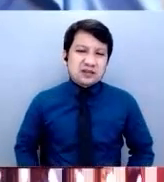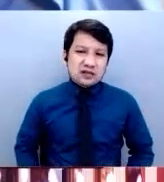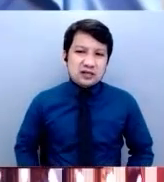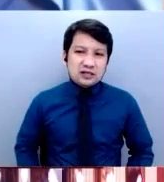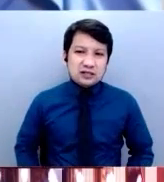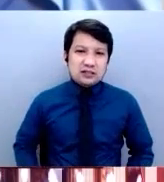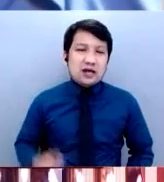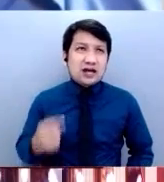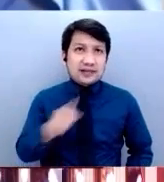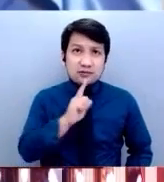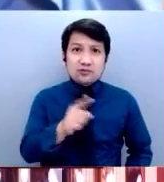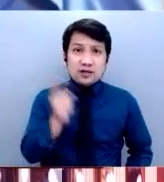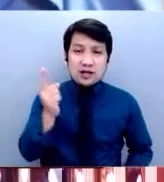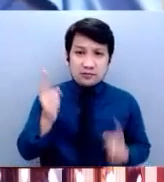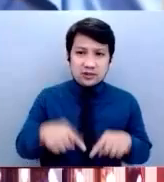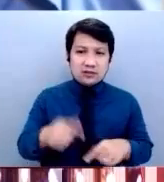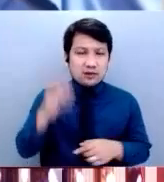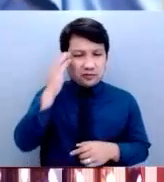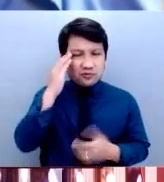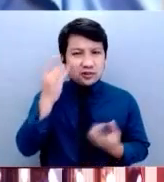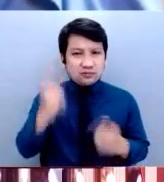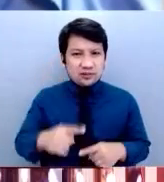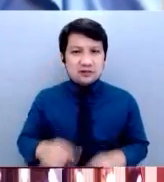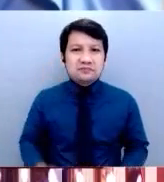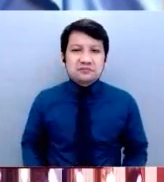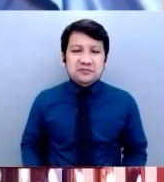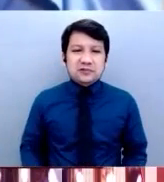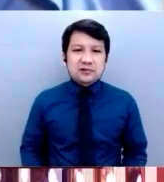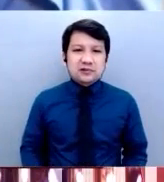na yan, palagay ko. Okay.